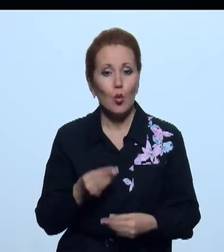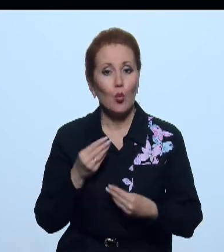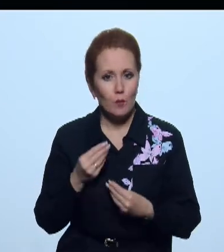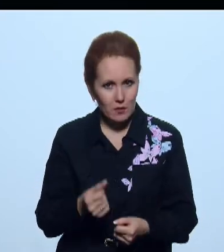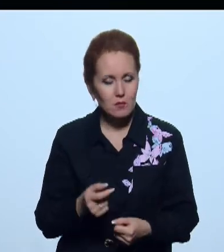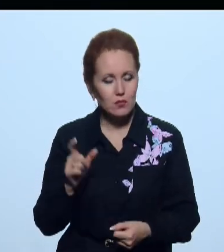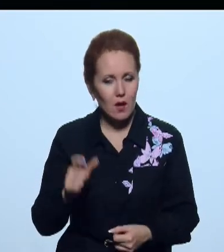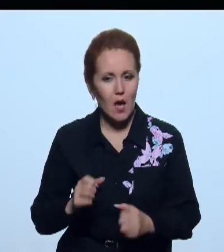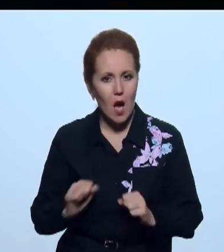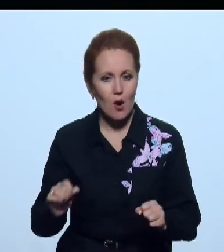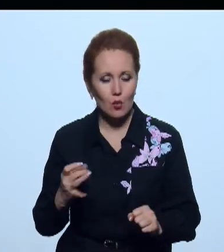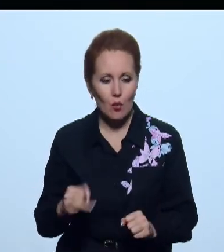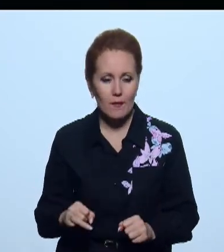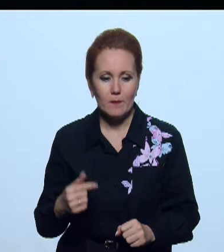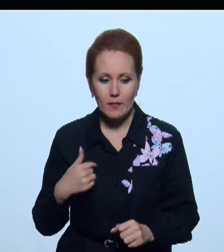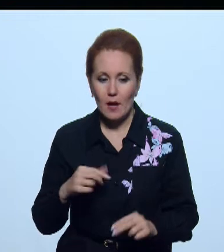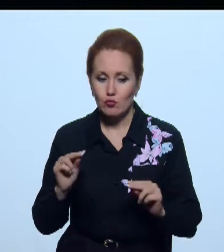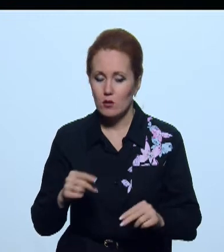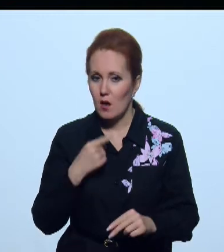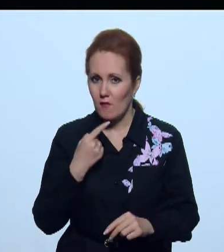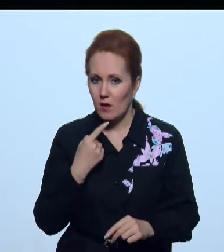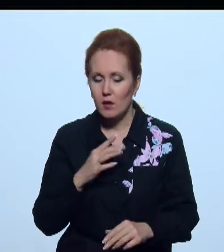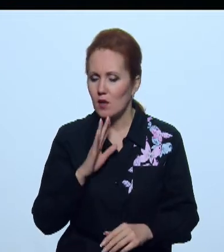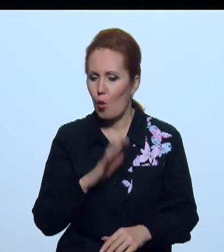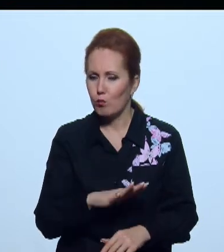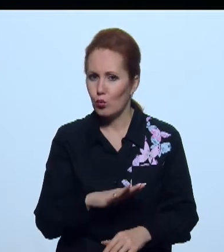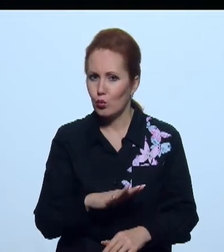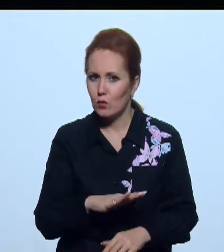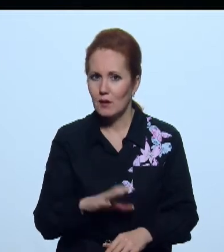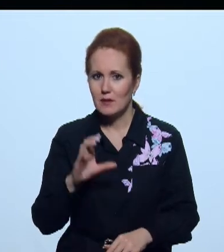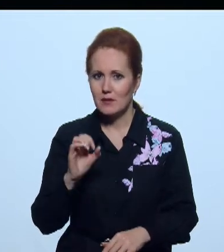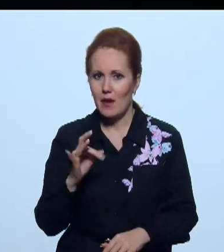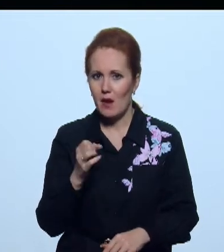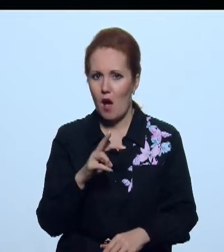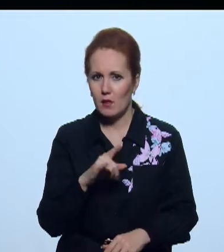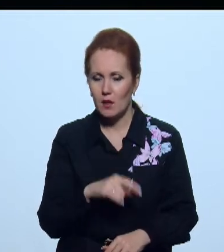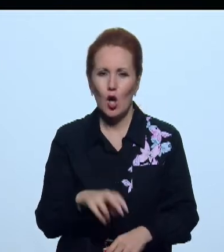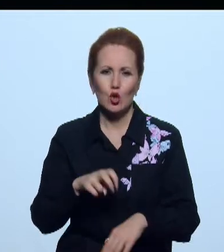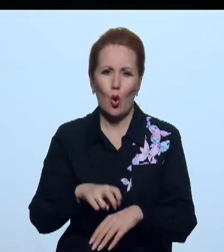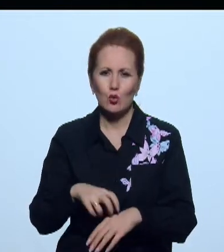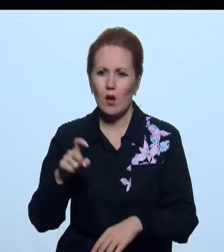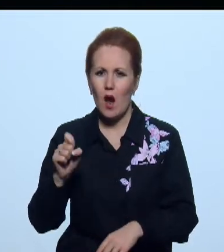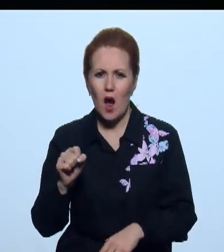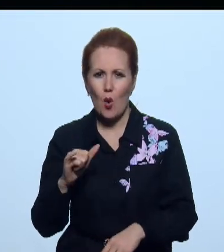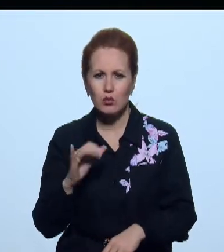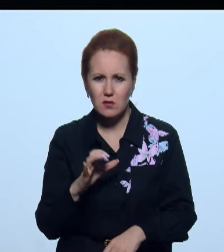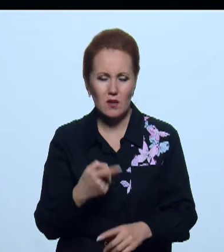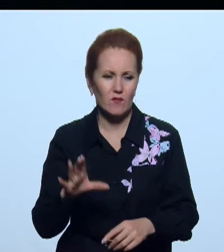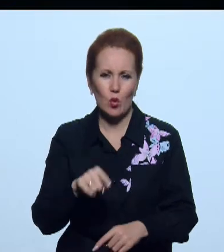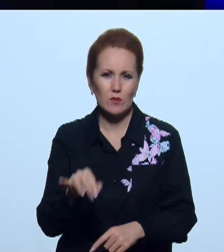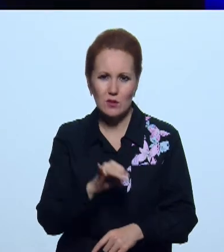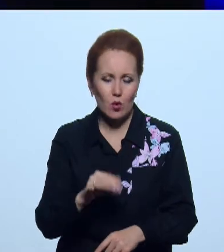герой. Я, честно говоря, не люблю сериал «Доктор Хаус», всю вот эту вот историю, потому что считаю,